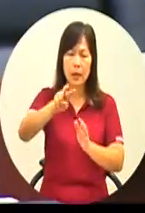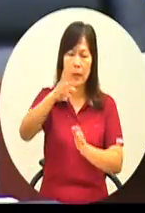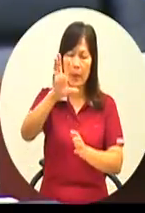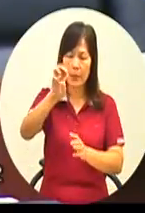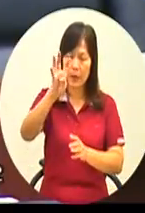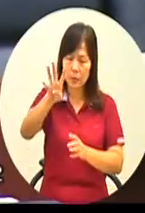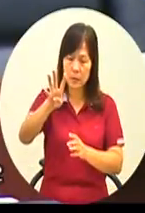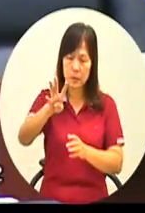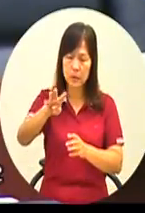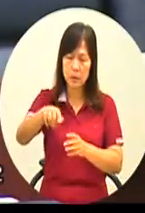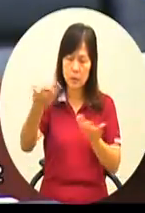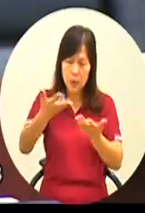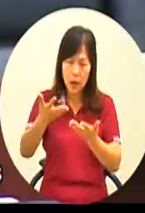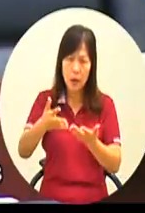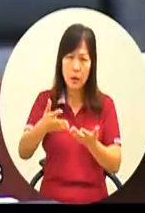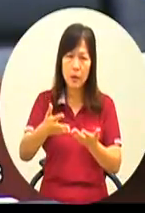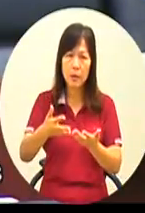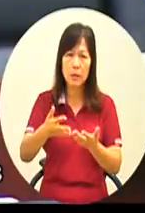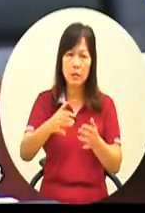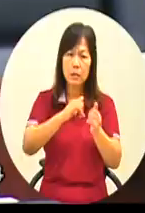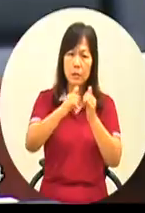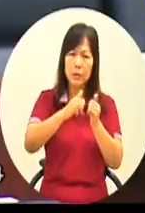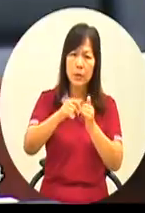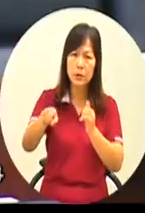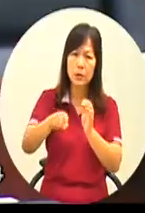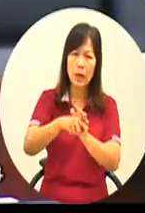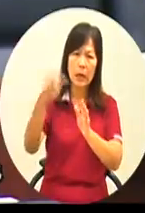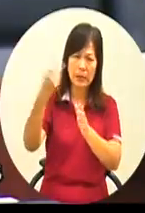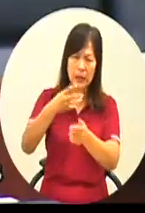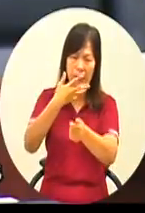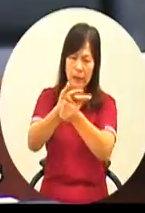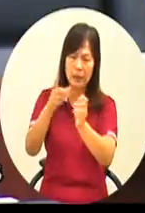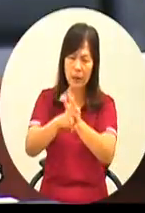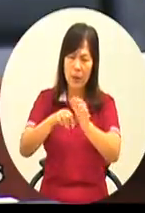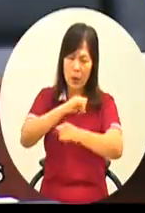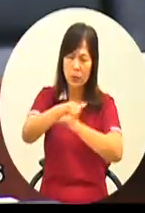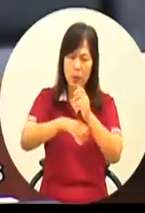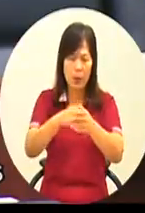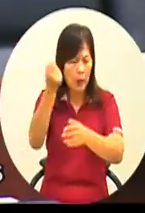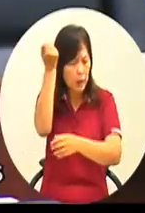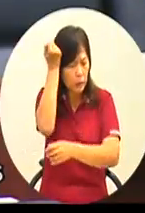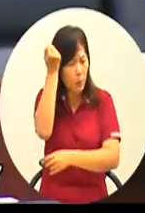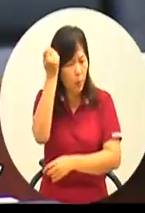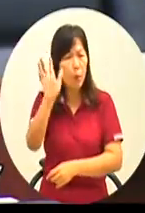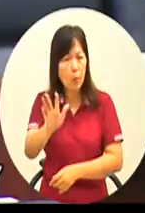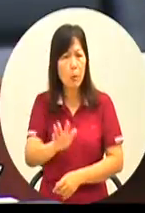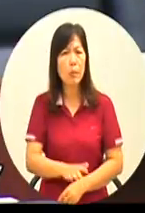284件的国赔的案件的这一些民众，继续让他们活在这个沉痛当中，